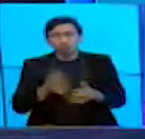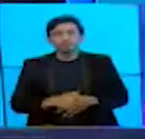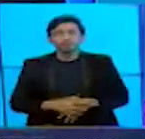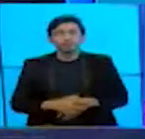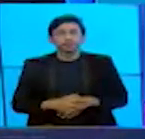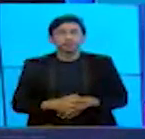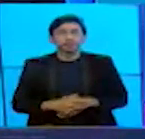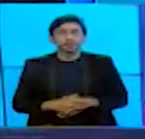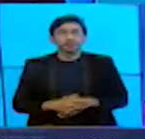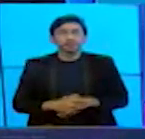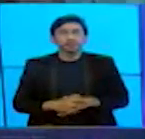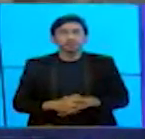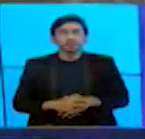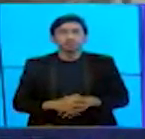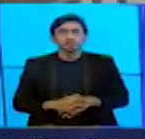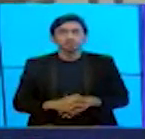menjeratnya.